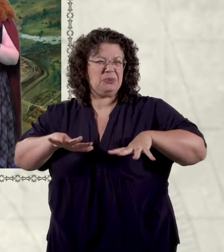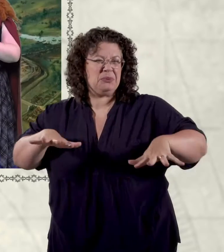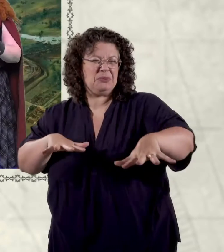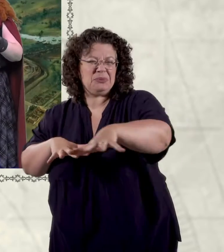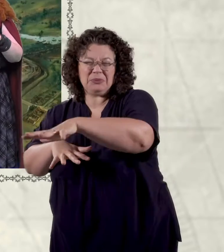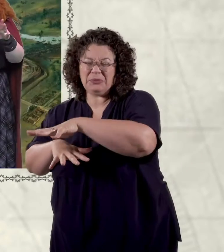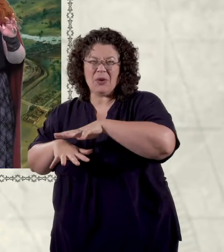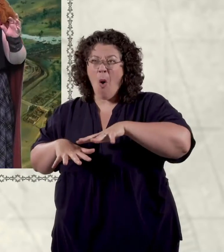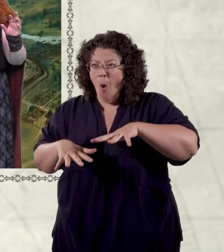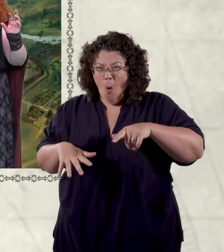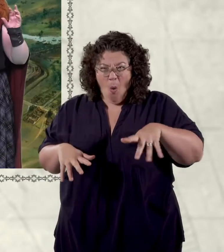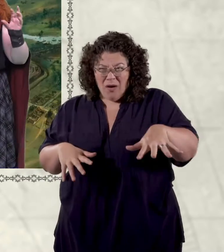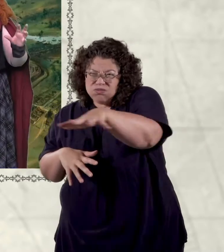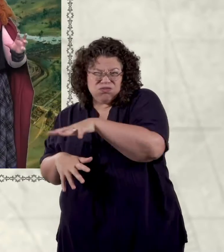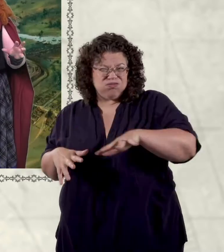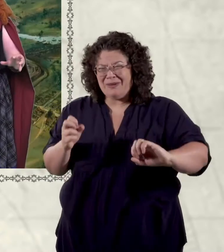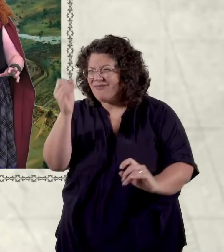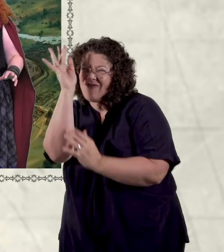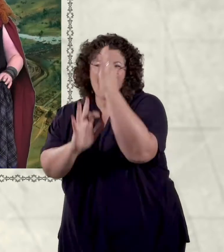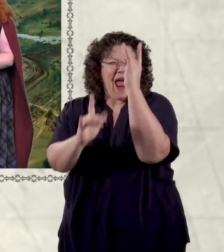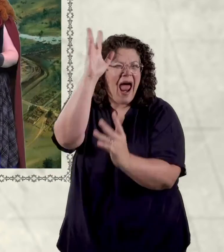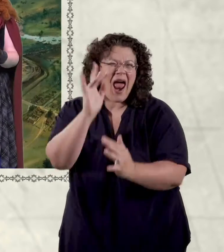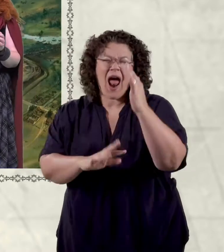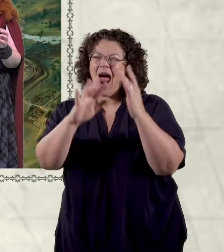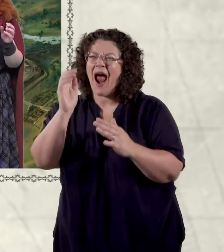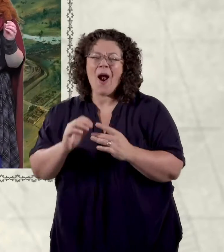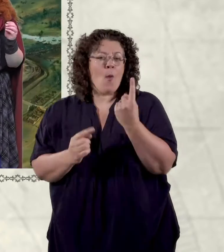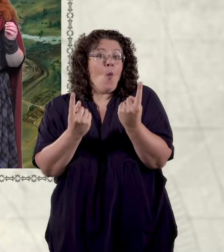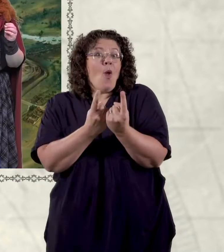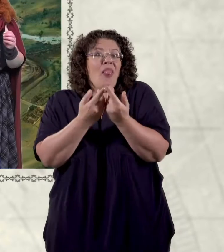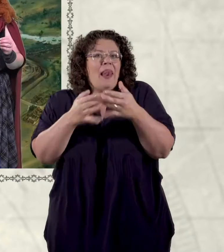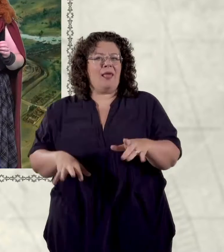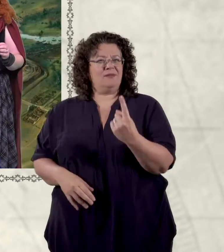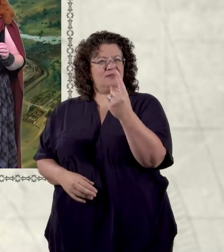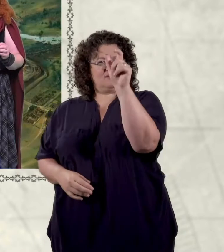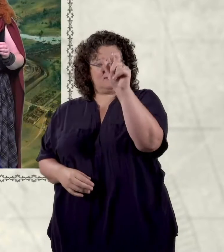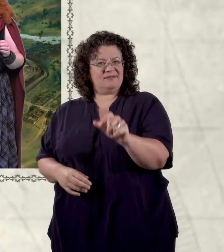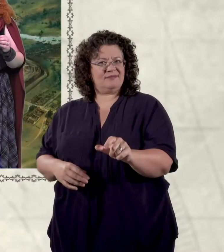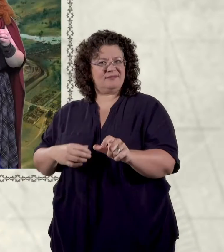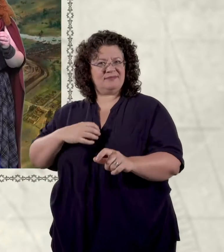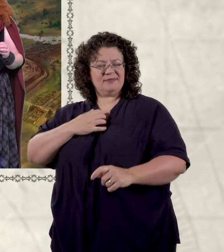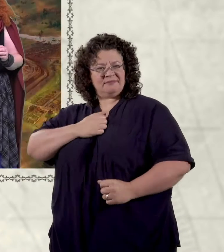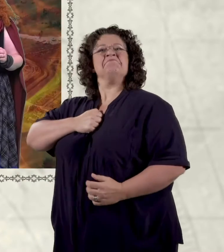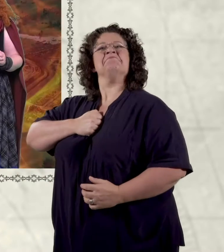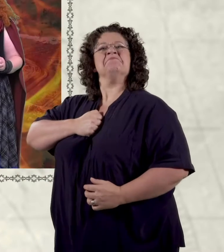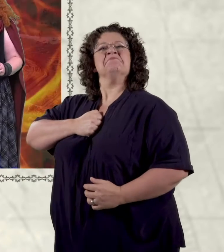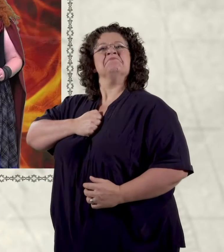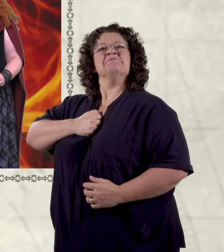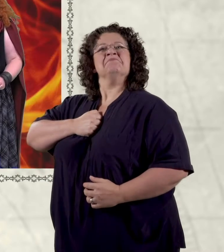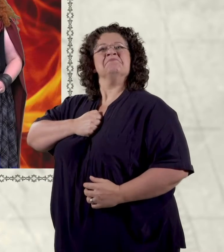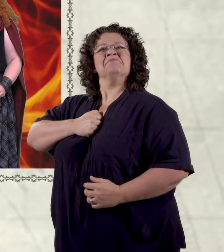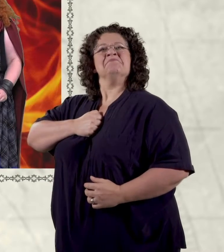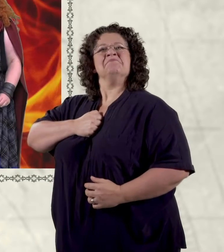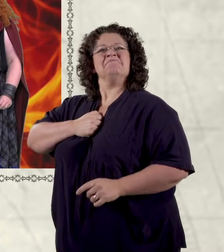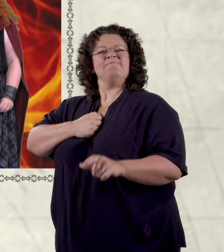ni ddinistrio'r ddinas. Chwalwyd yr adeiladau yn ddarnau man a llosgwyd y cyfan